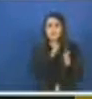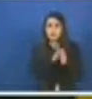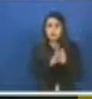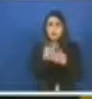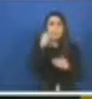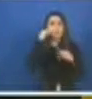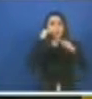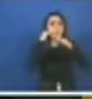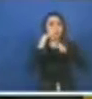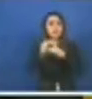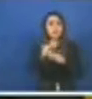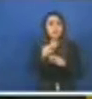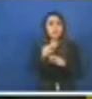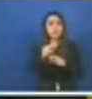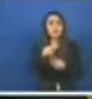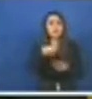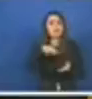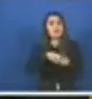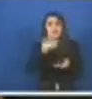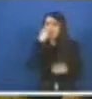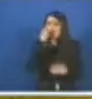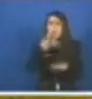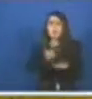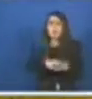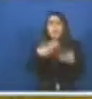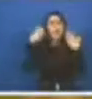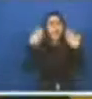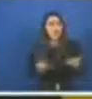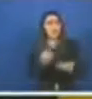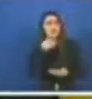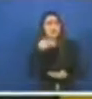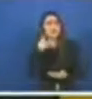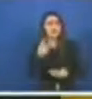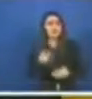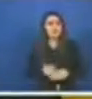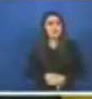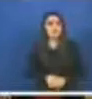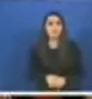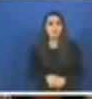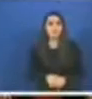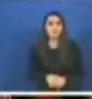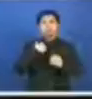kadar millet, irade ve yeminimiz evet diyoruz.